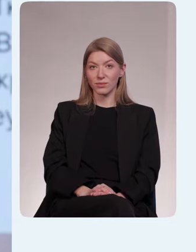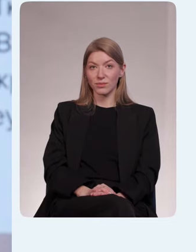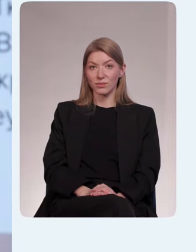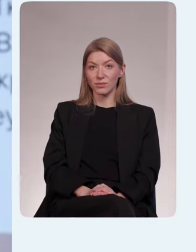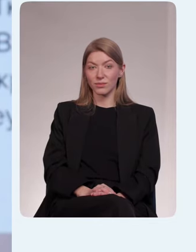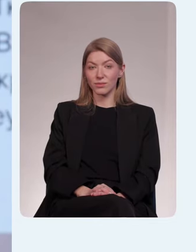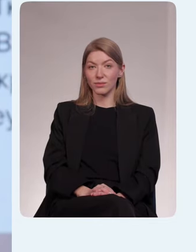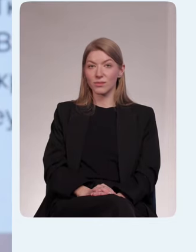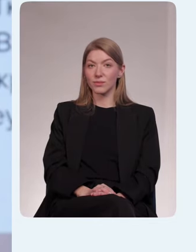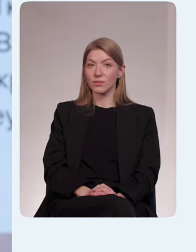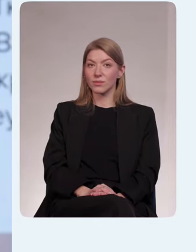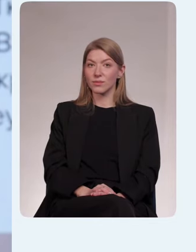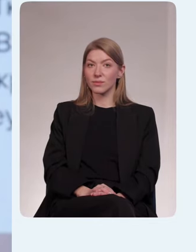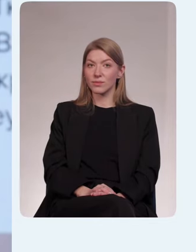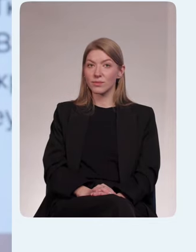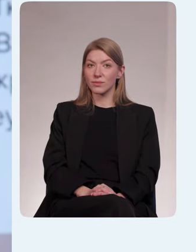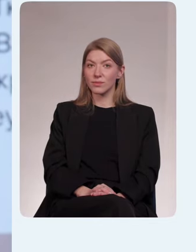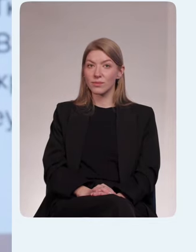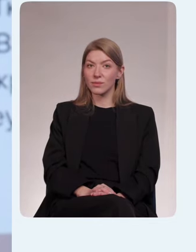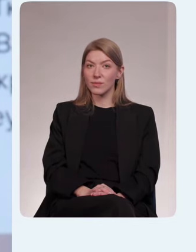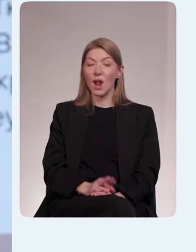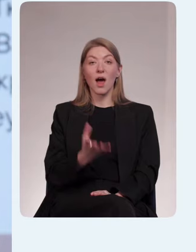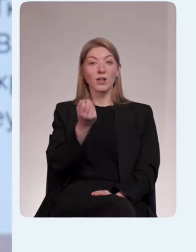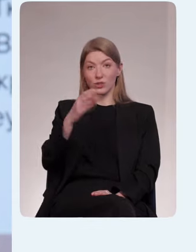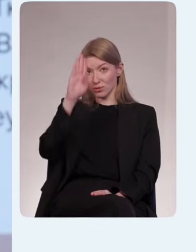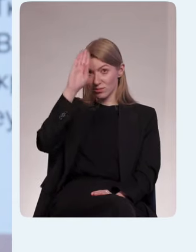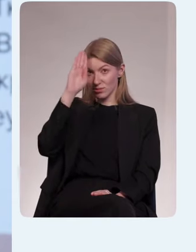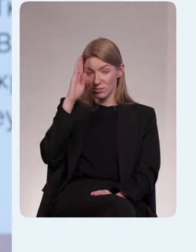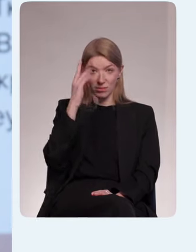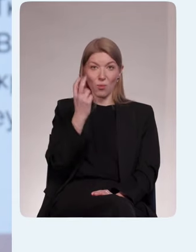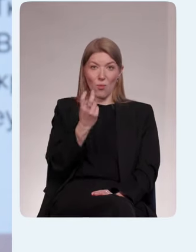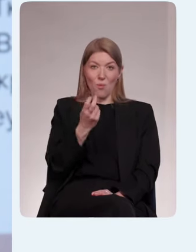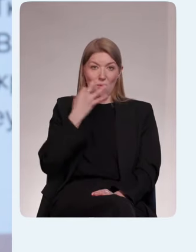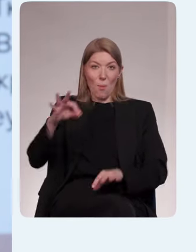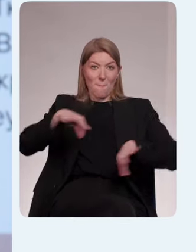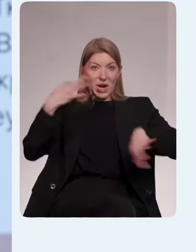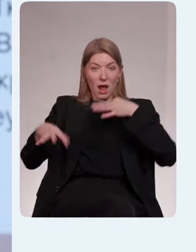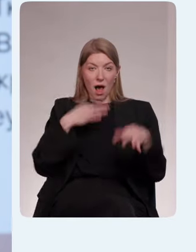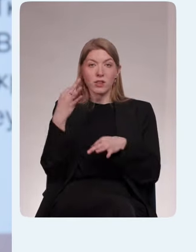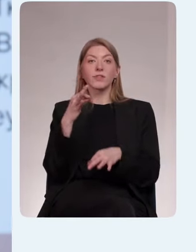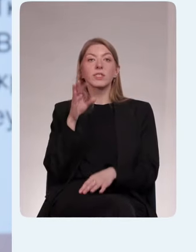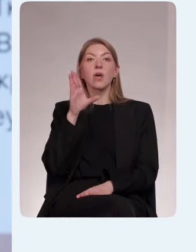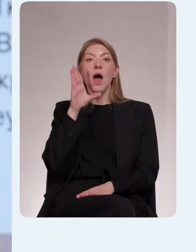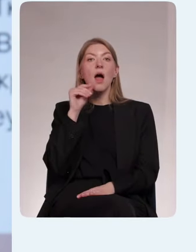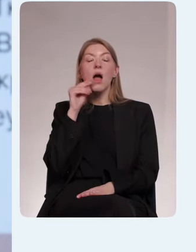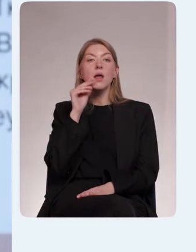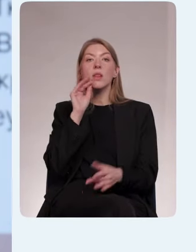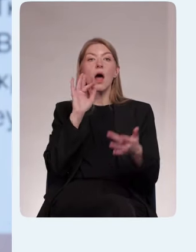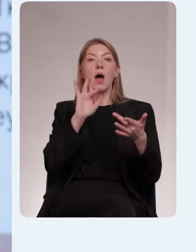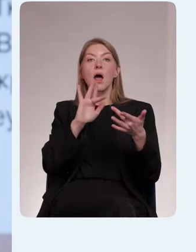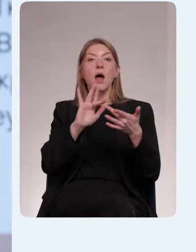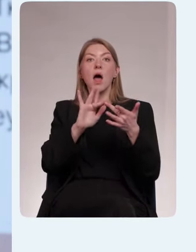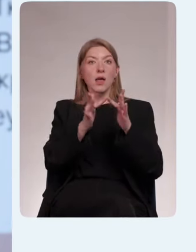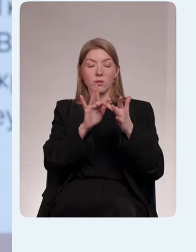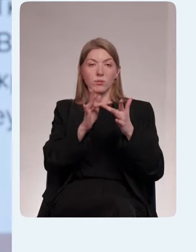Еще парень постоянно надо мной прикалывается. Когда просыпаюсь, он всегда говорит: ну что, восстание